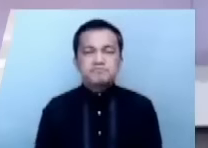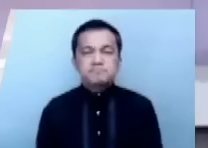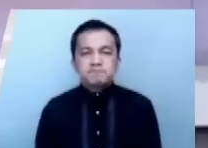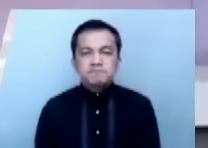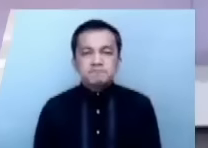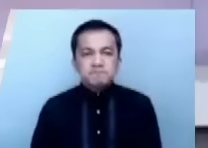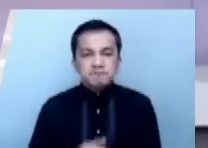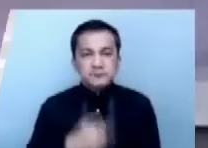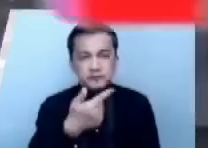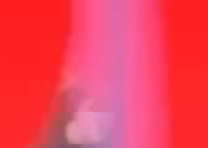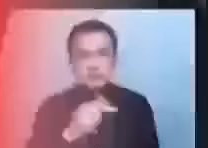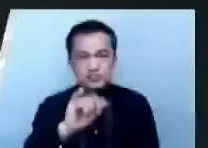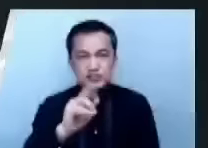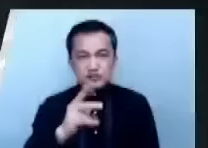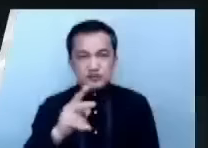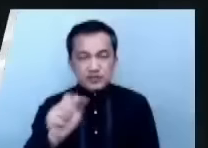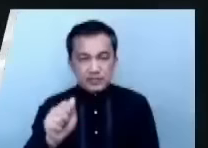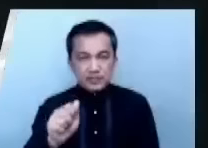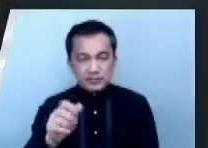Consulta, exclusive.